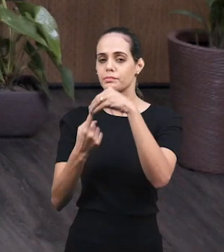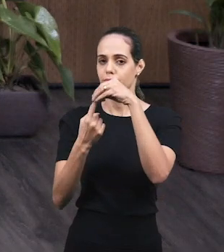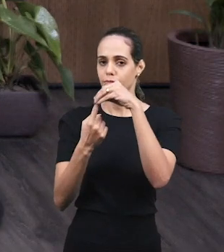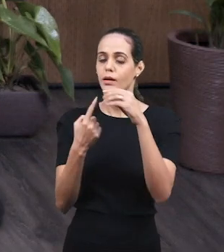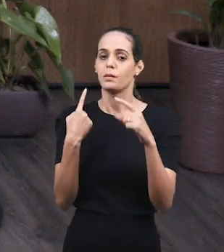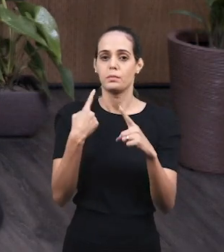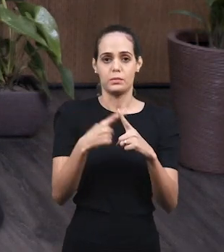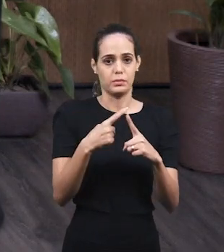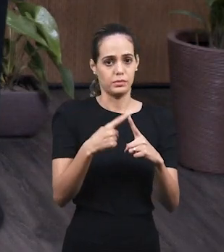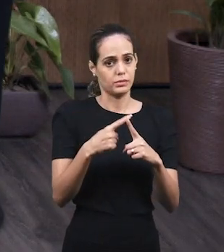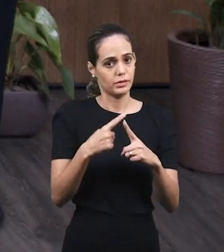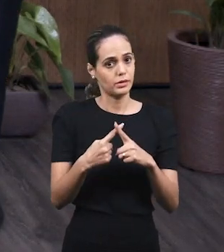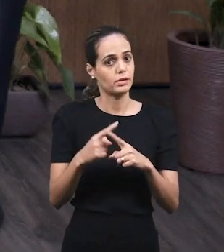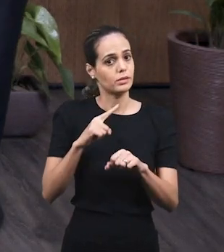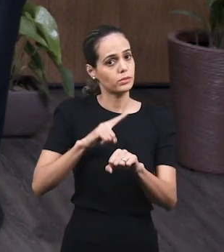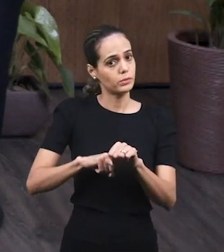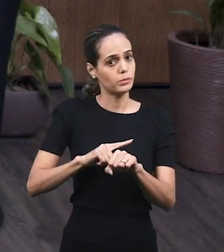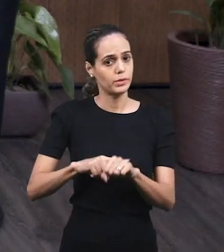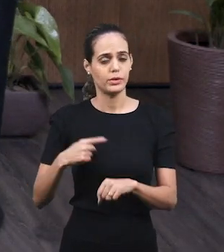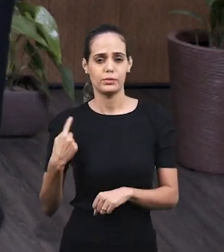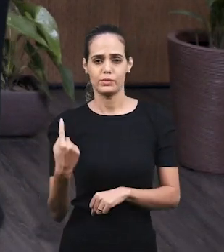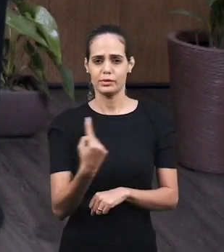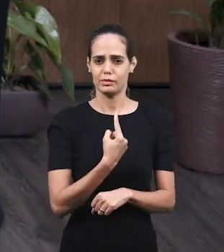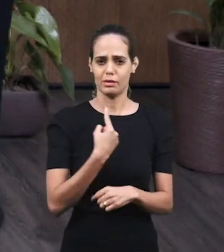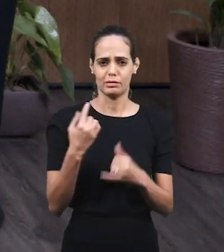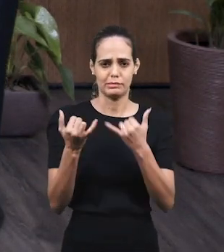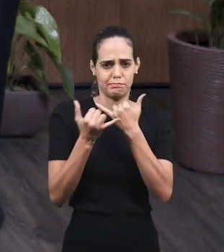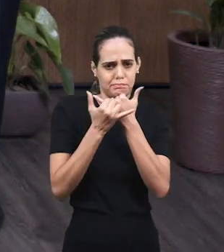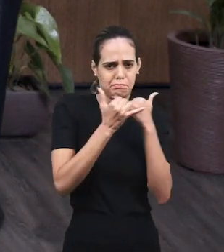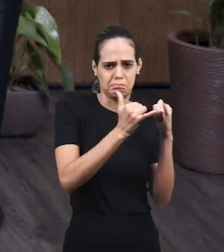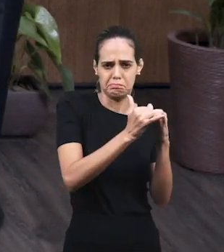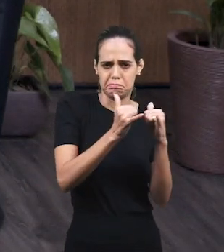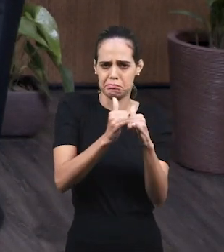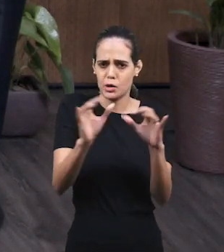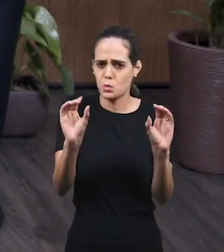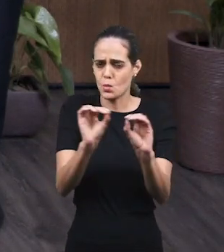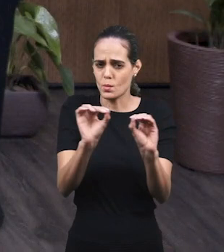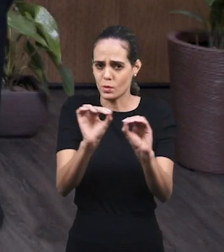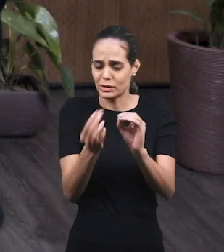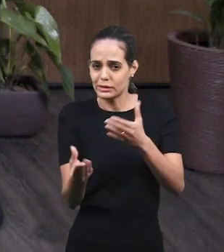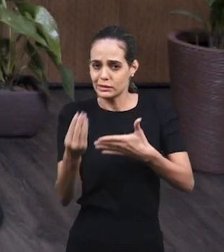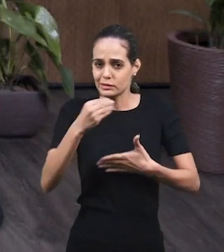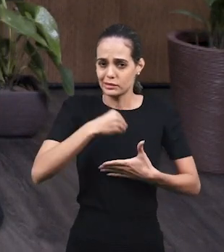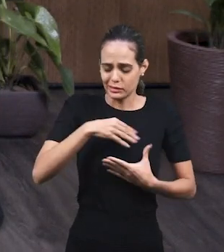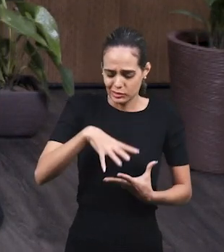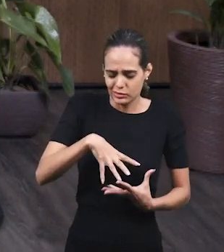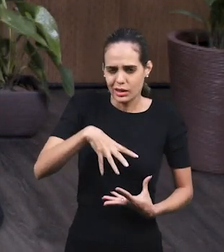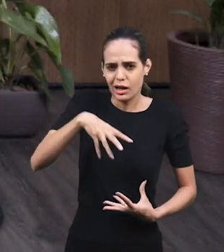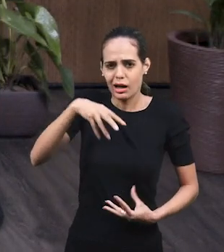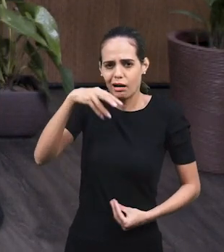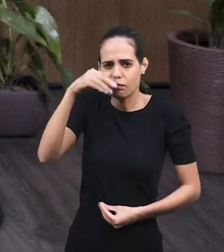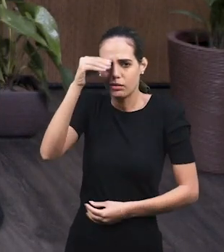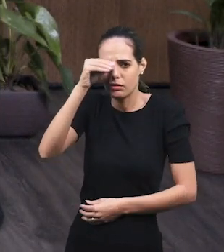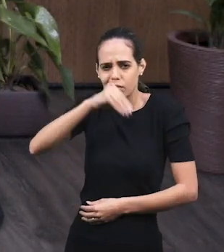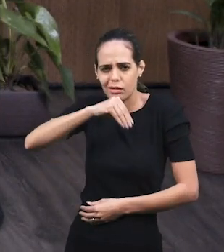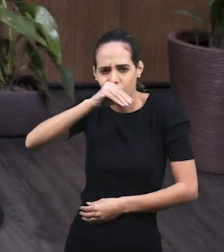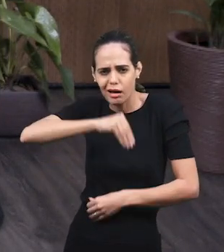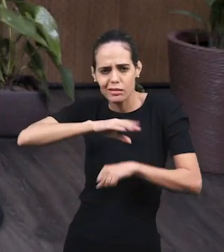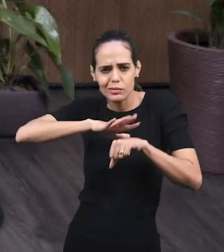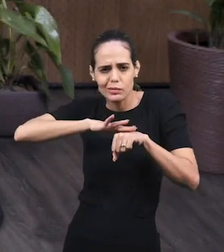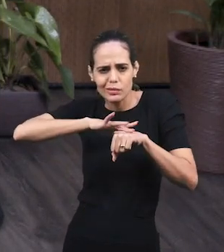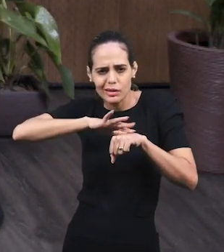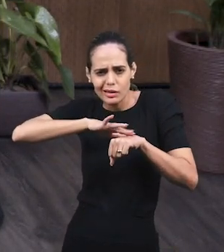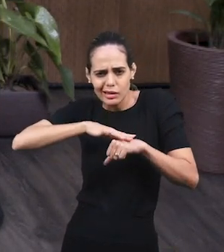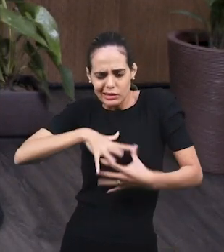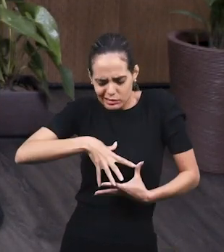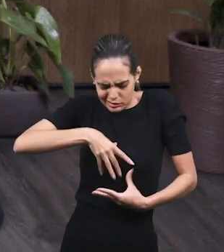pour ceux qui devaient être guidés par le même esprit. Mais pourquoi? Quand nous ne pardonnons pas, nous sommes malades.